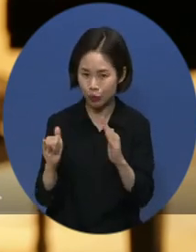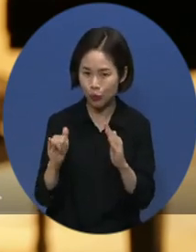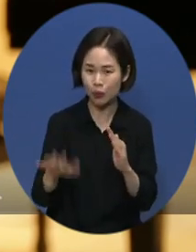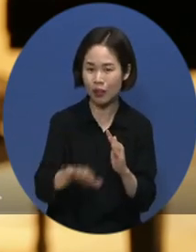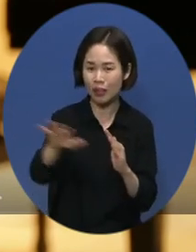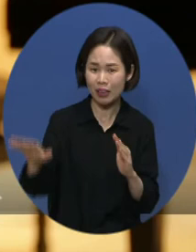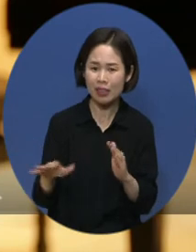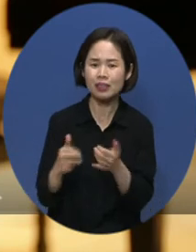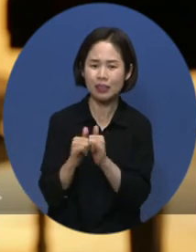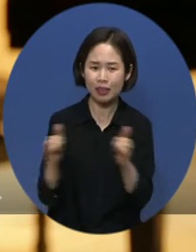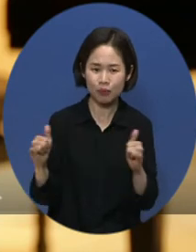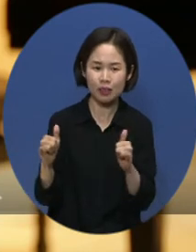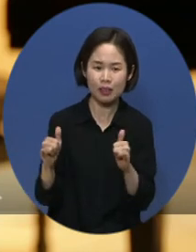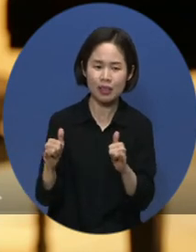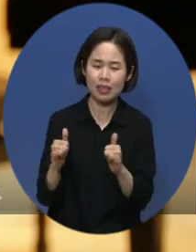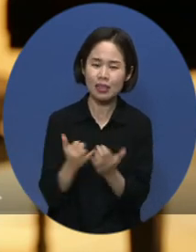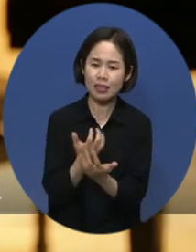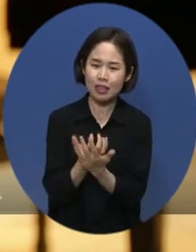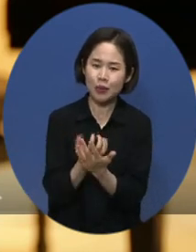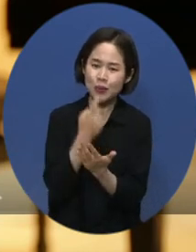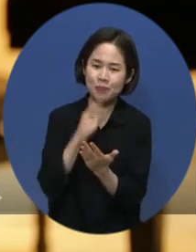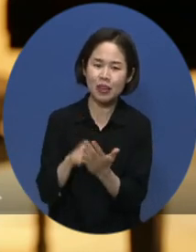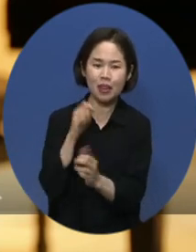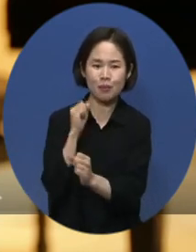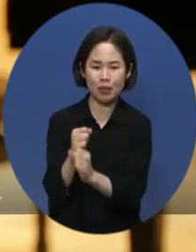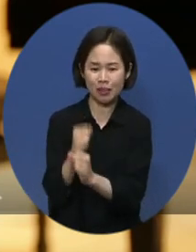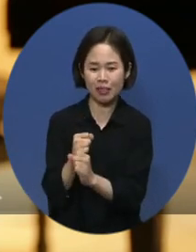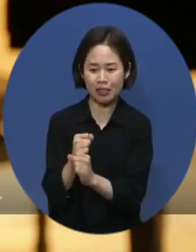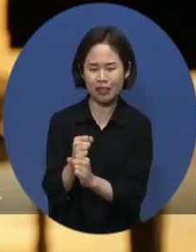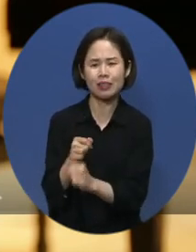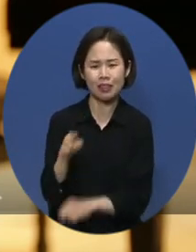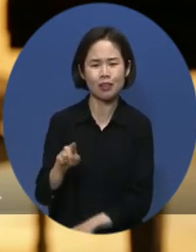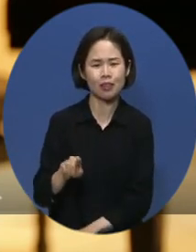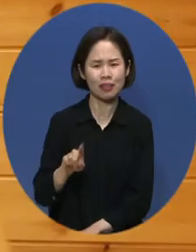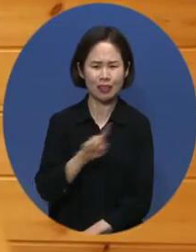이제 가장 이제 중요한 과제라고 보고 있습니다.